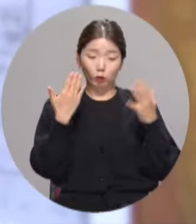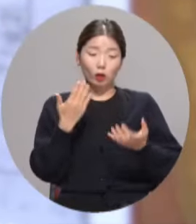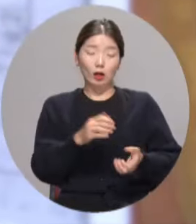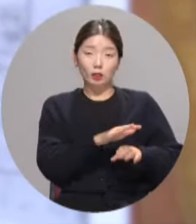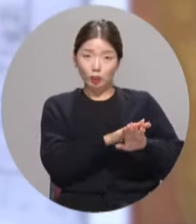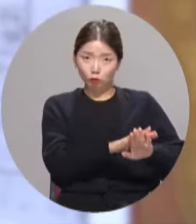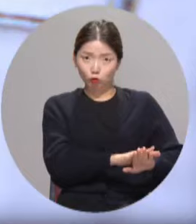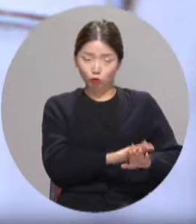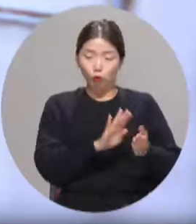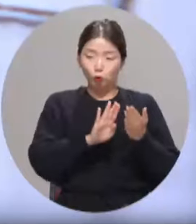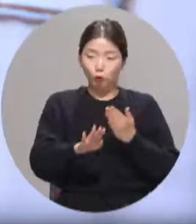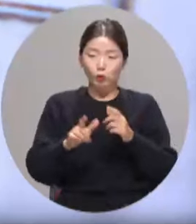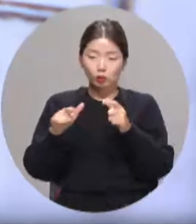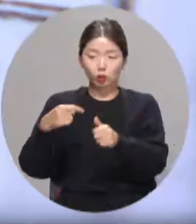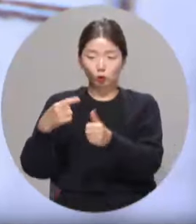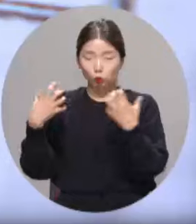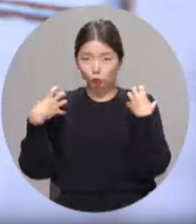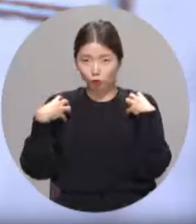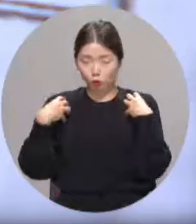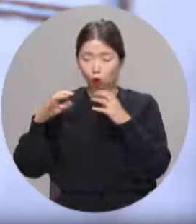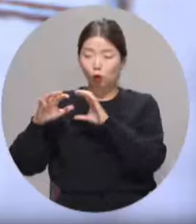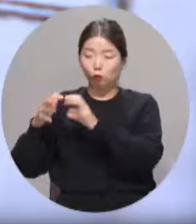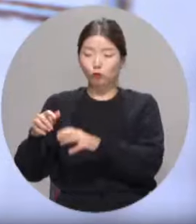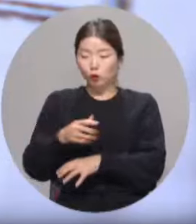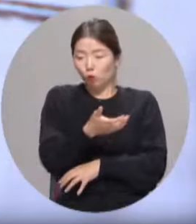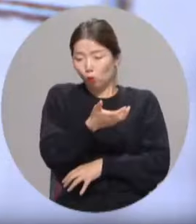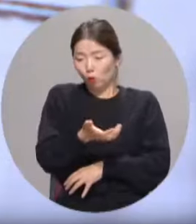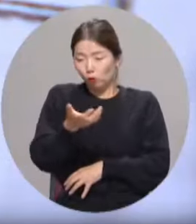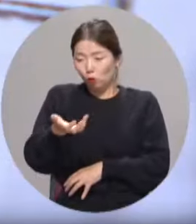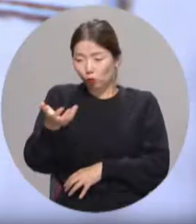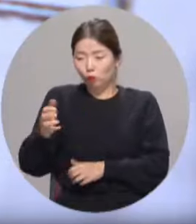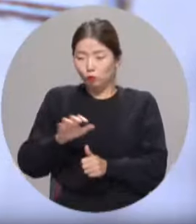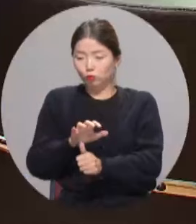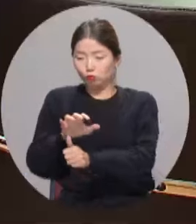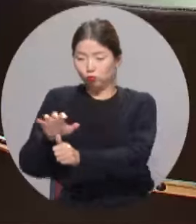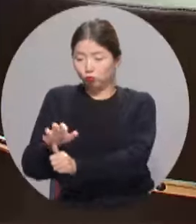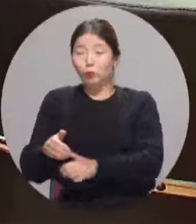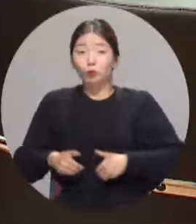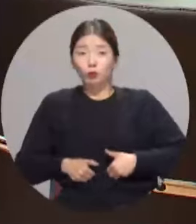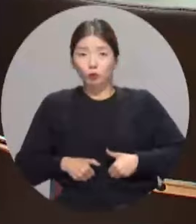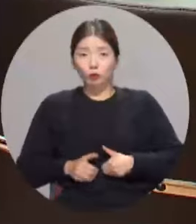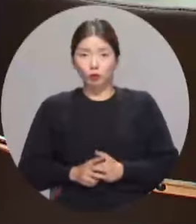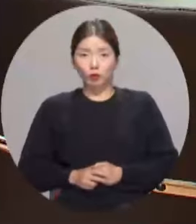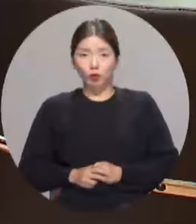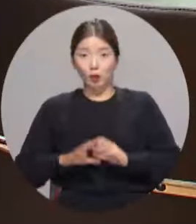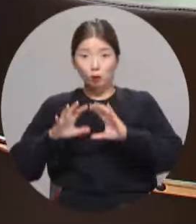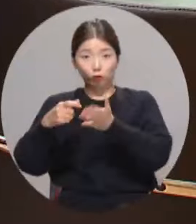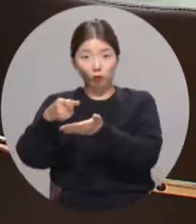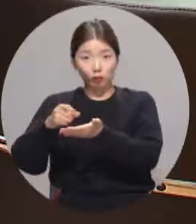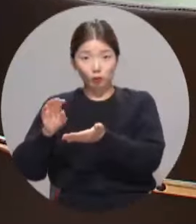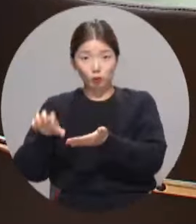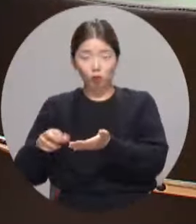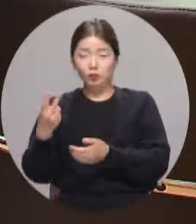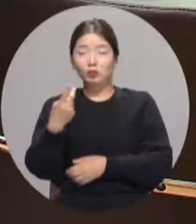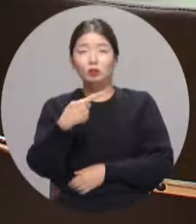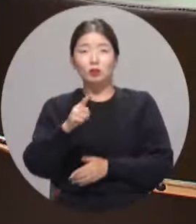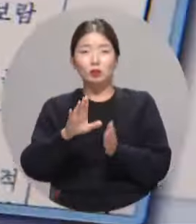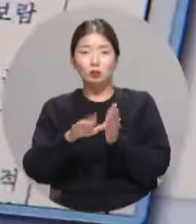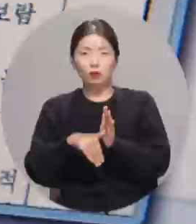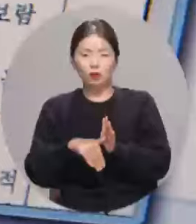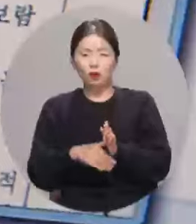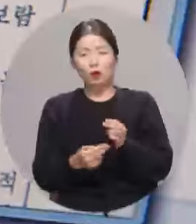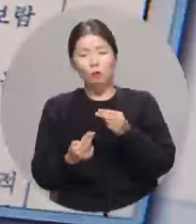소장하고 이후 지역교육청이나 국가기록원으로 옮겨 보존해야 합니다. 국가기록원은 지난 2001년